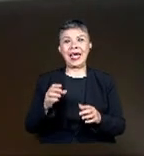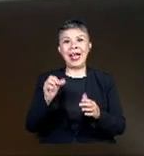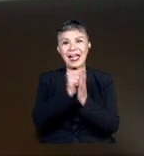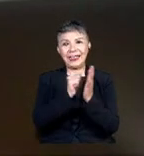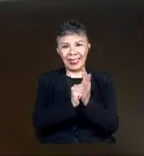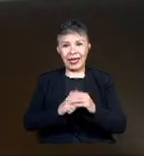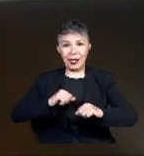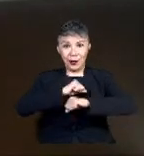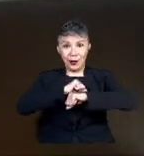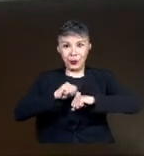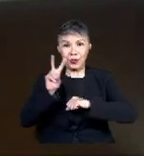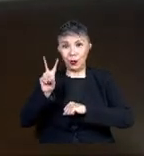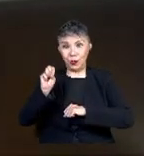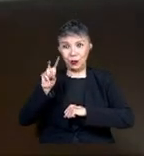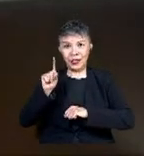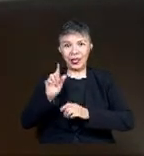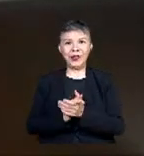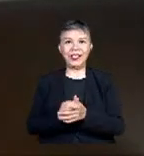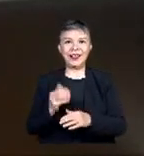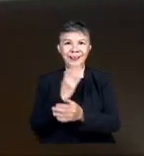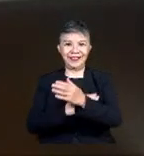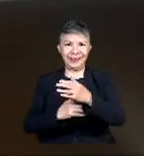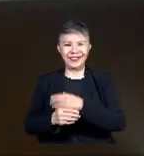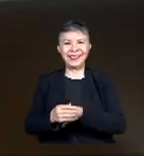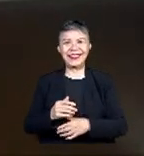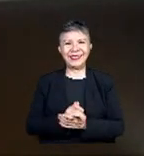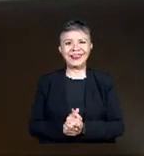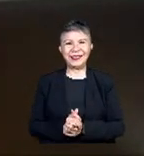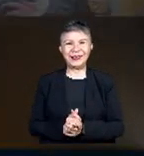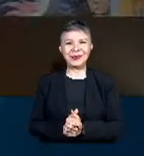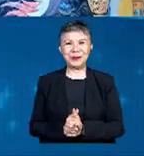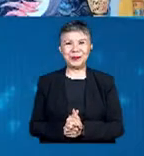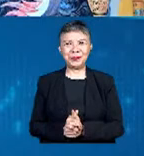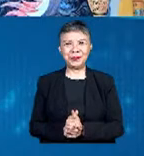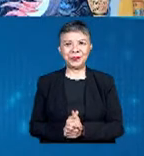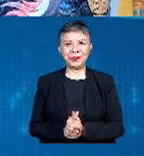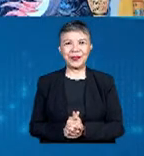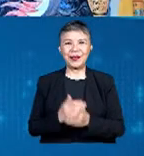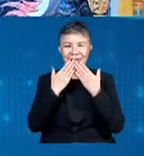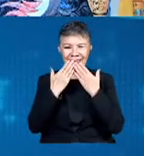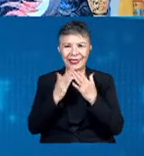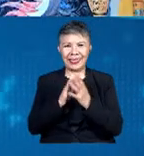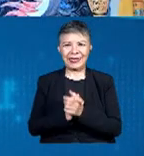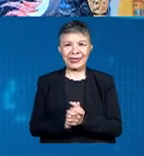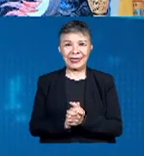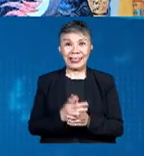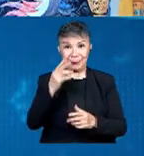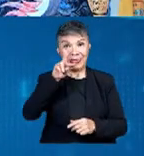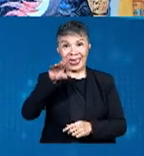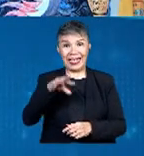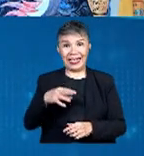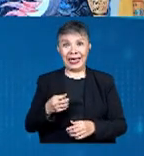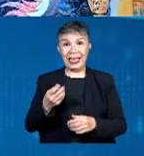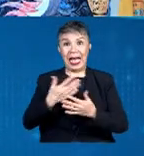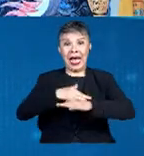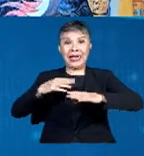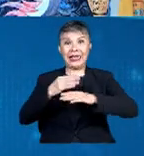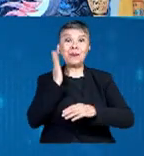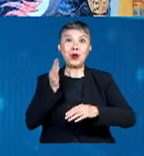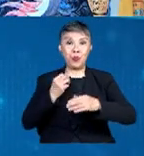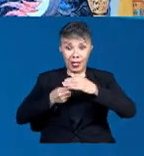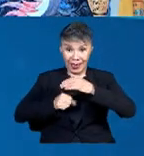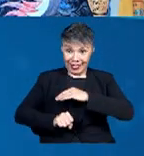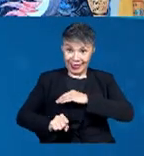Peparnas 2021. Baik, terima kasih Mbak Angki. Catatannya adalah regenerasi ya Mbak ya, agar